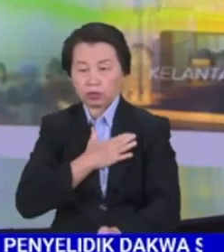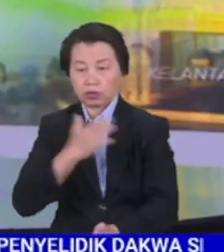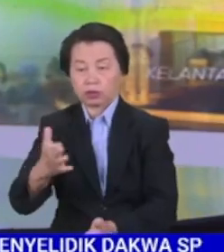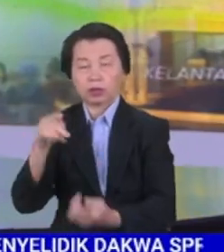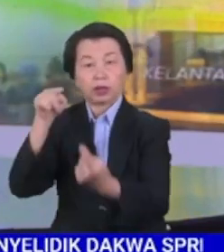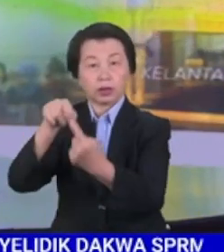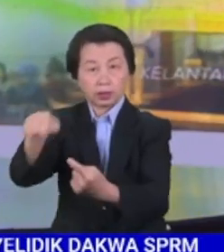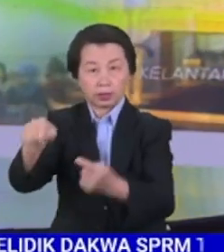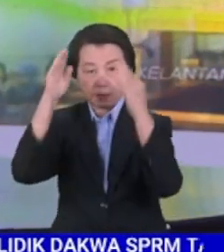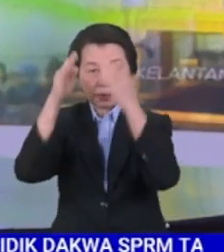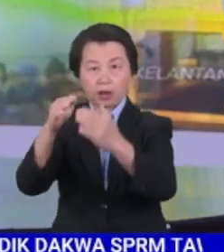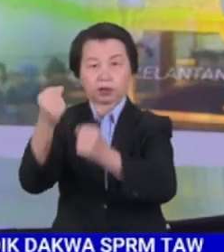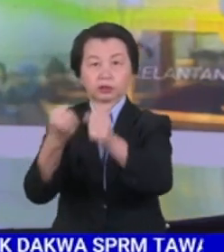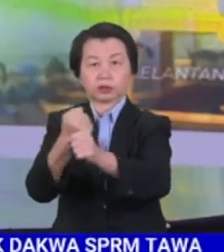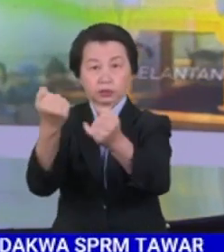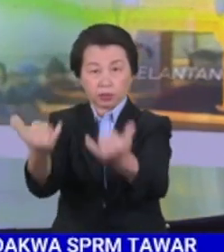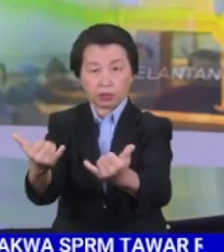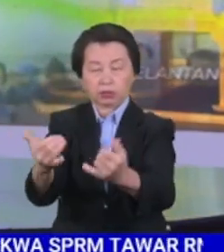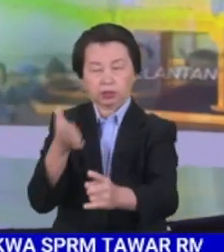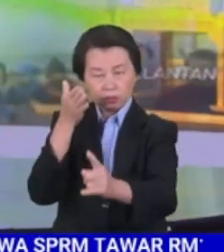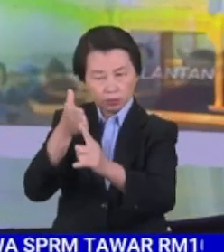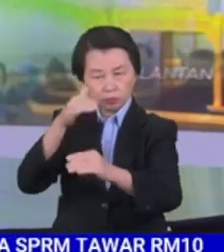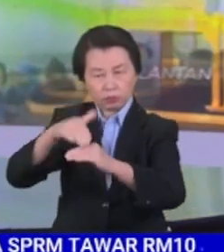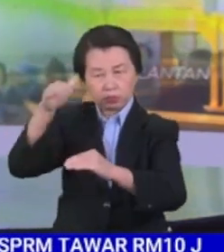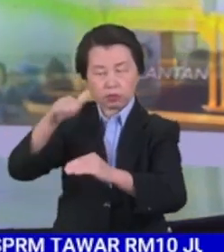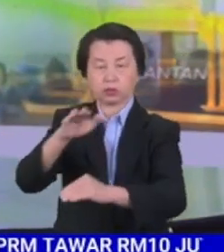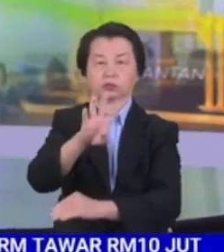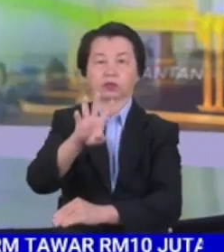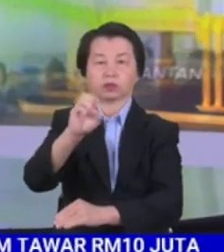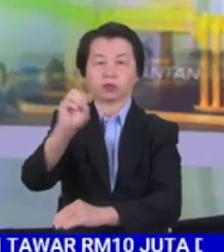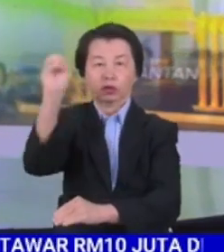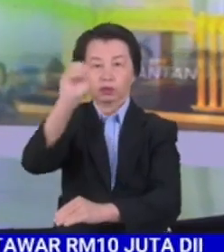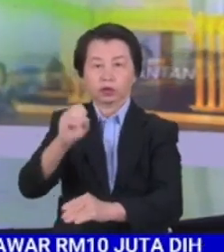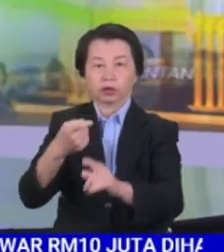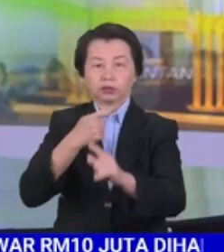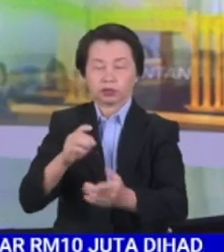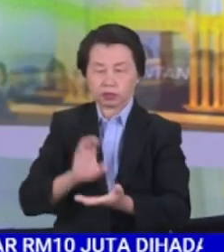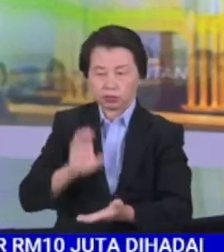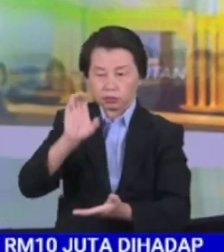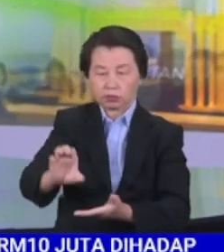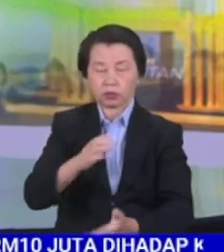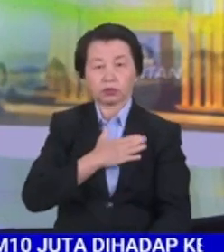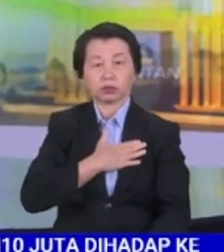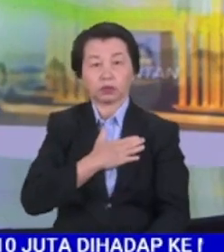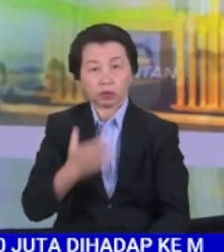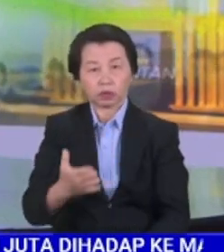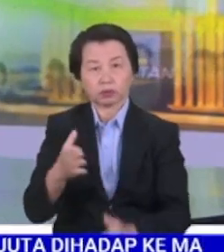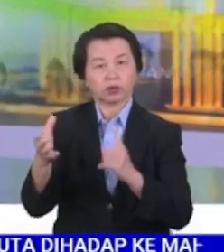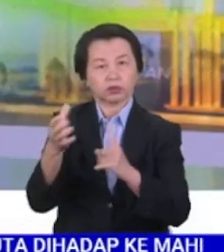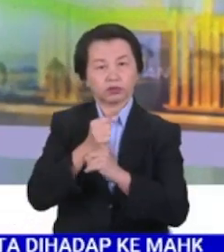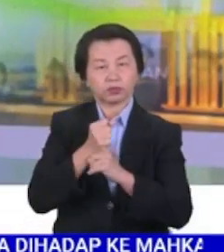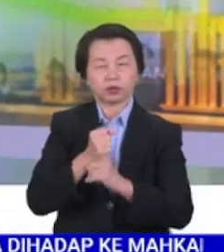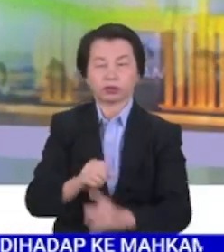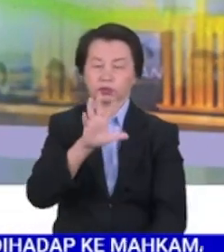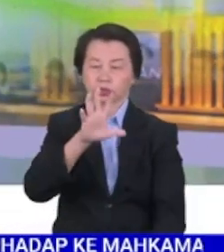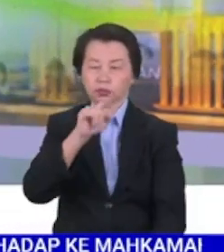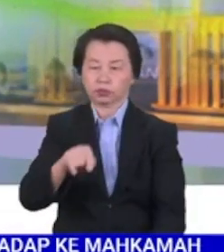Pahang tahun ini. Sasaran tersebut meningkat lebih 40% daripada pelaburan komited yang dicapai